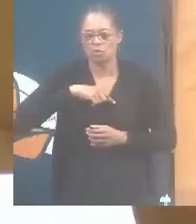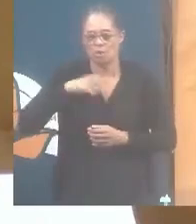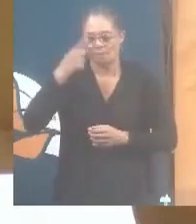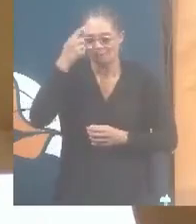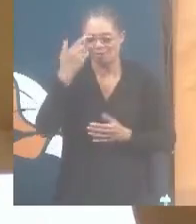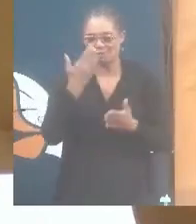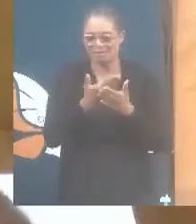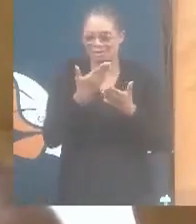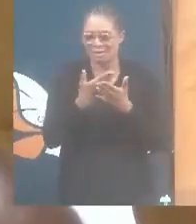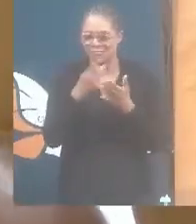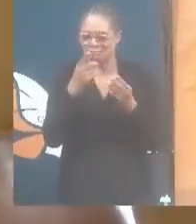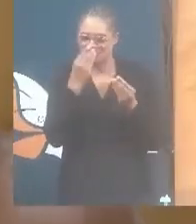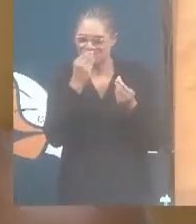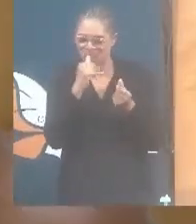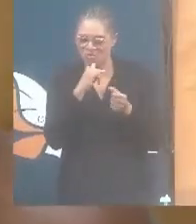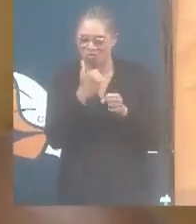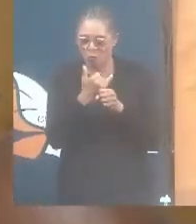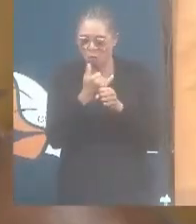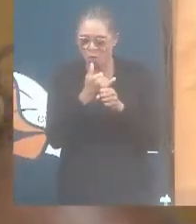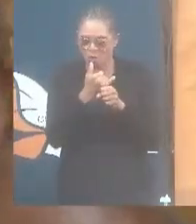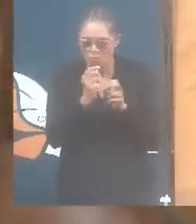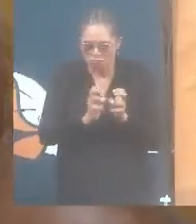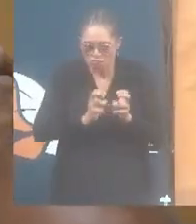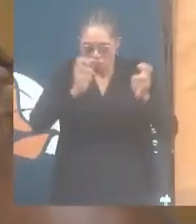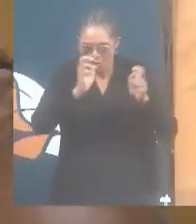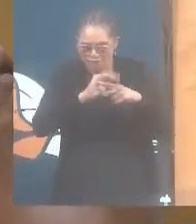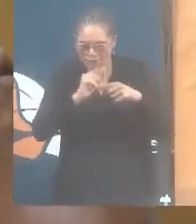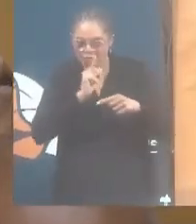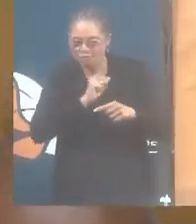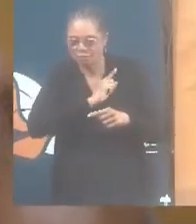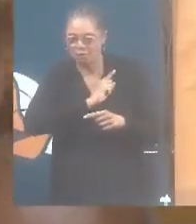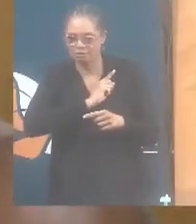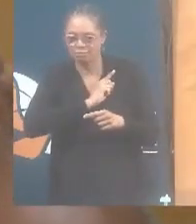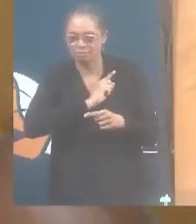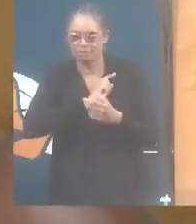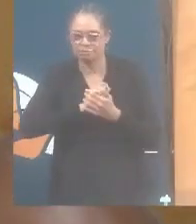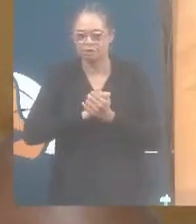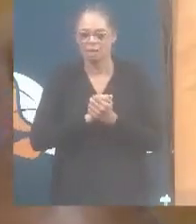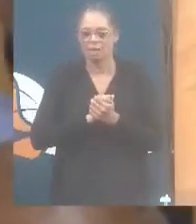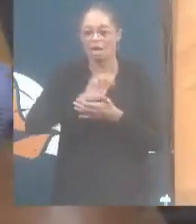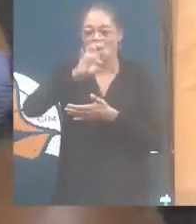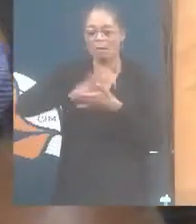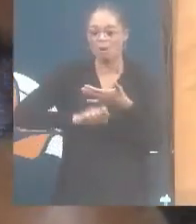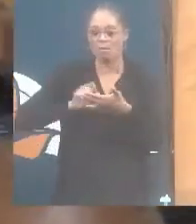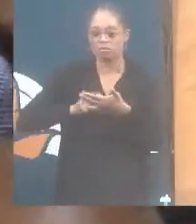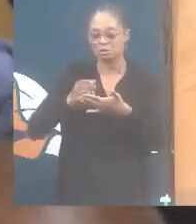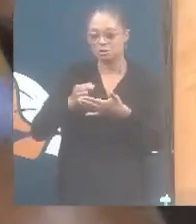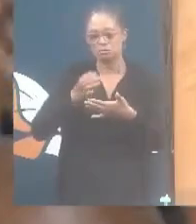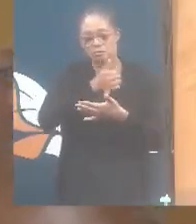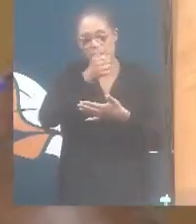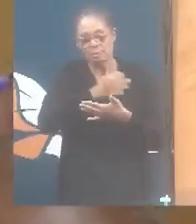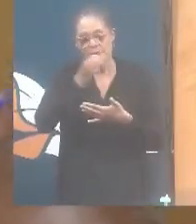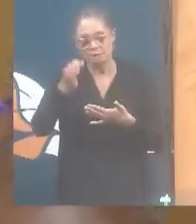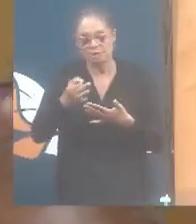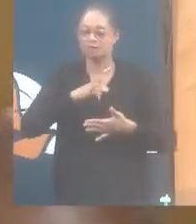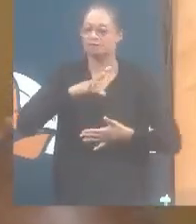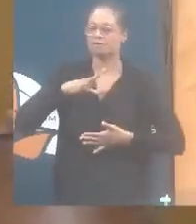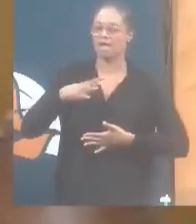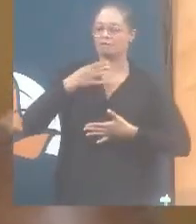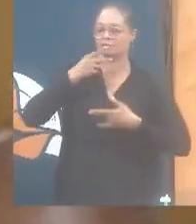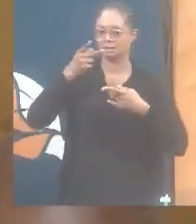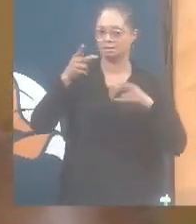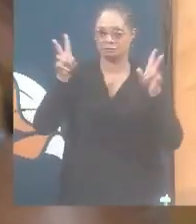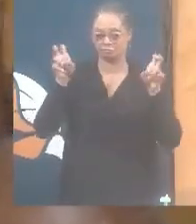c'était artificiellement gonflé. Et je rappelle que dans ce rapport, vous avez annoncé fièrement, et je vous